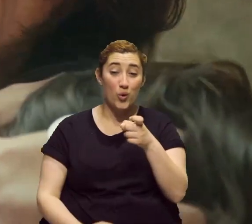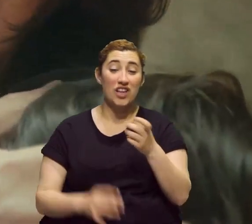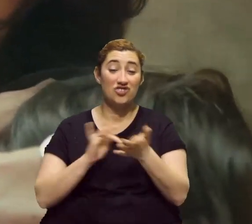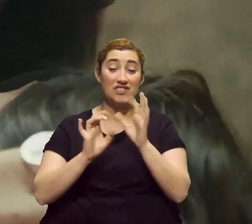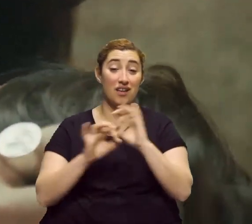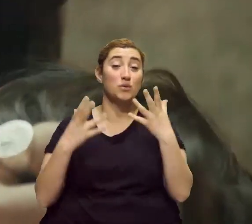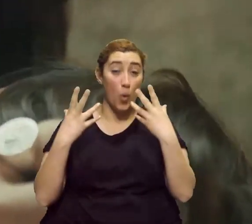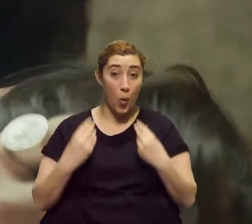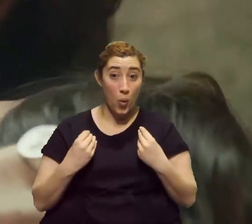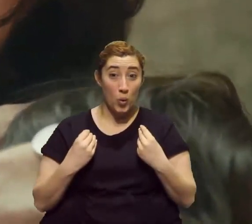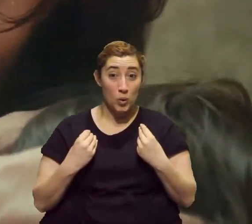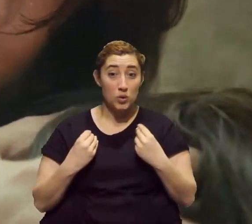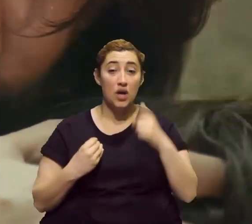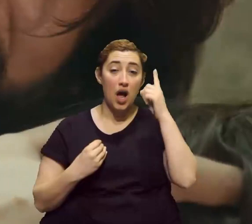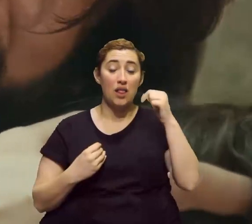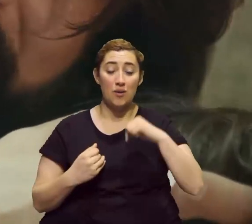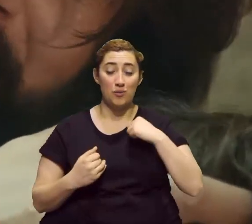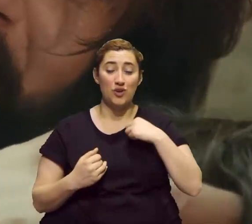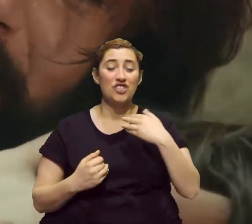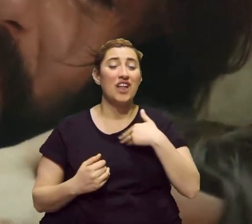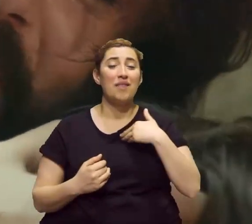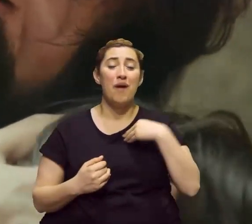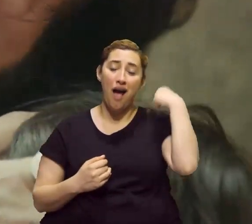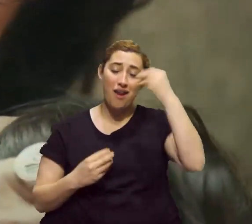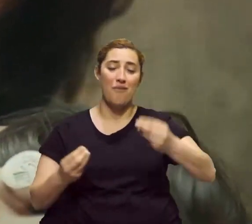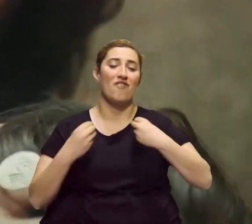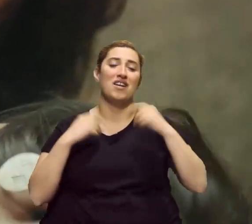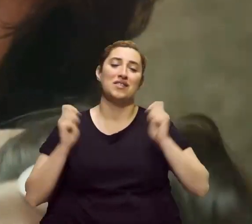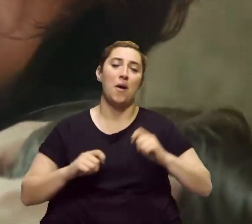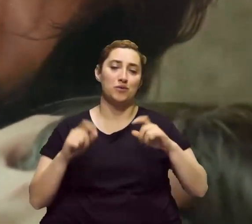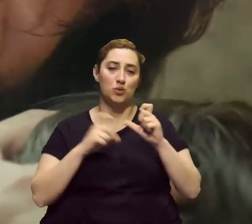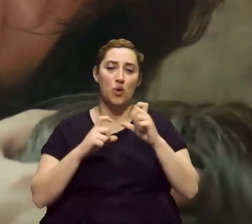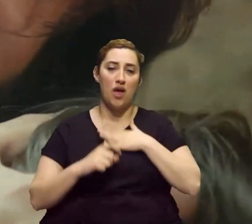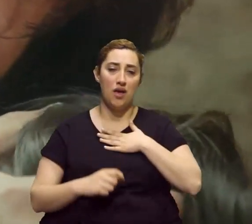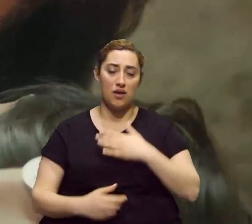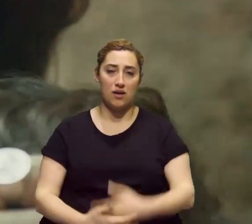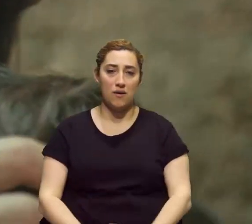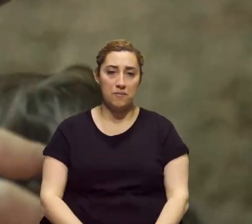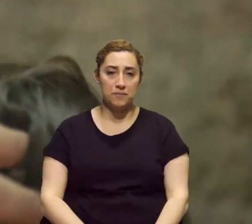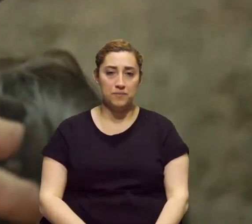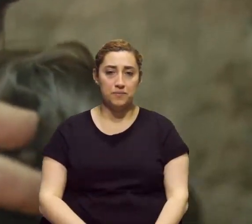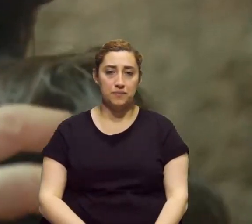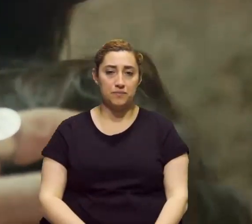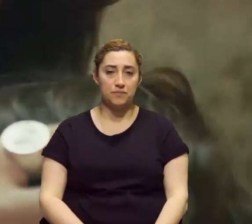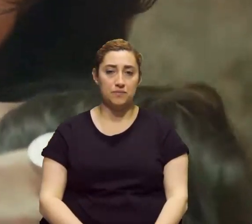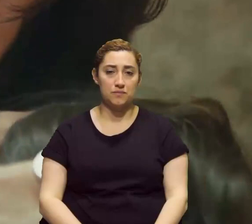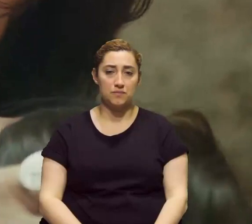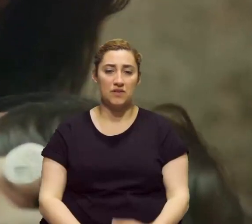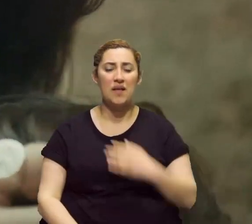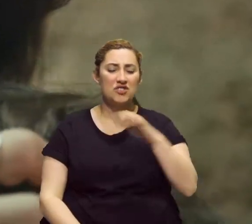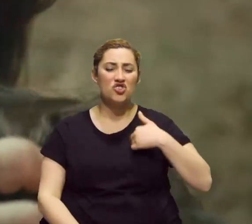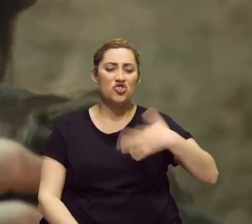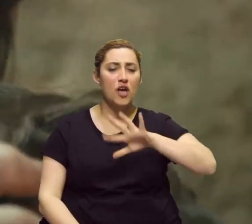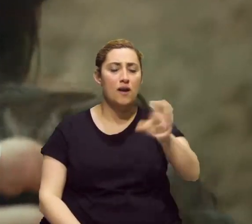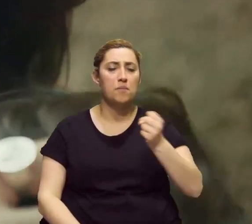an. Allah bu canı haram etsin bana be Süreyya. Ali Süreyya'nın başında. Ciğerlerini sökeceğim